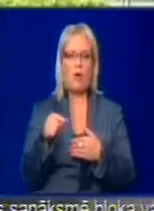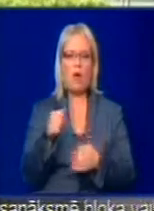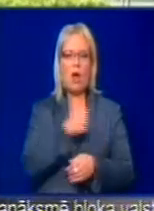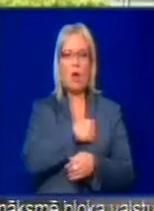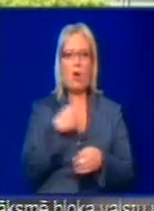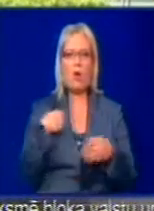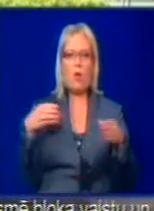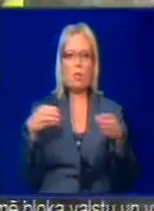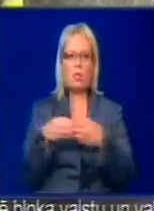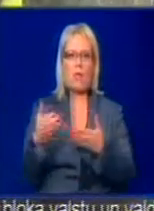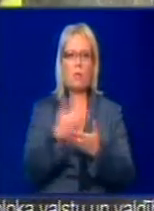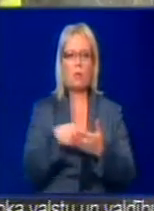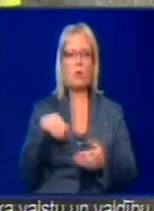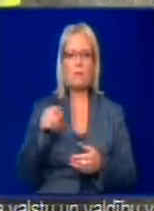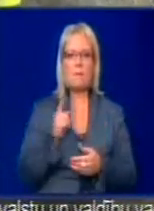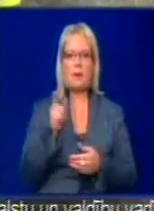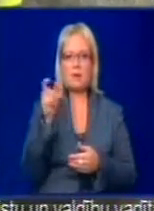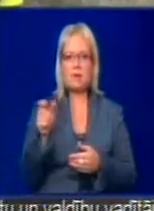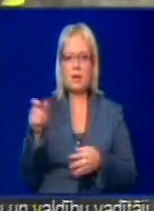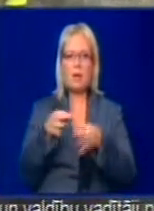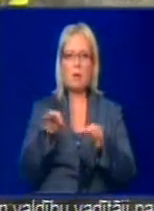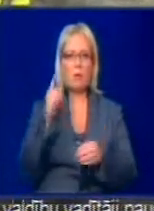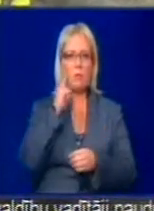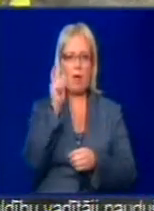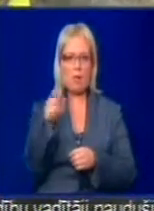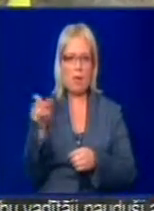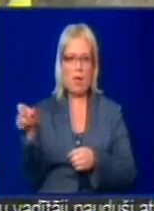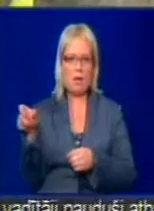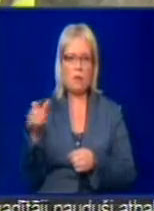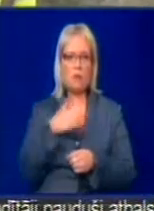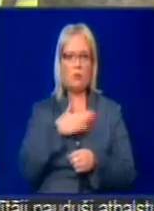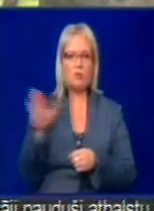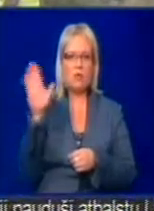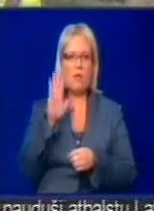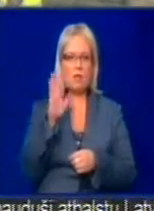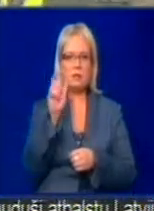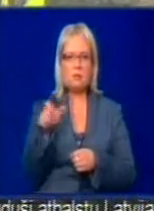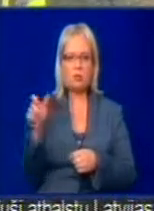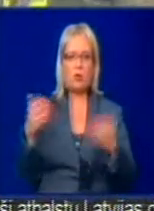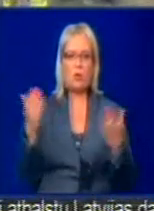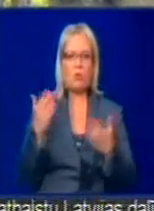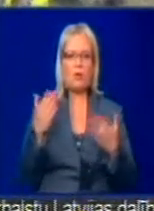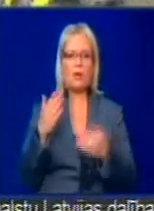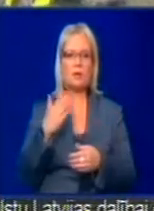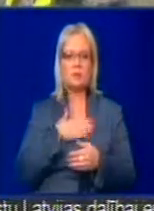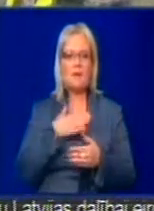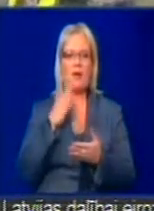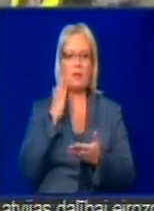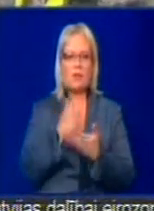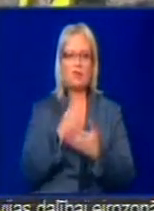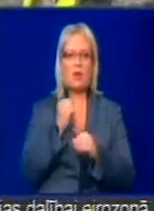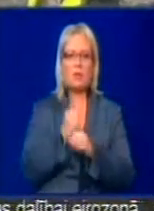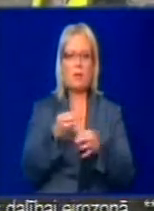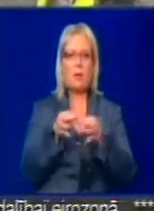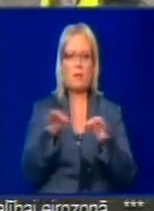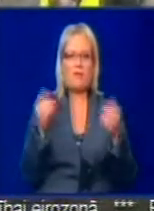šī rota tika komplektēta no zemessargiem, tas ir brīvprātīgajiem. Mūsu valsts pilsoņiem, kuri mūsu sava tiešā darba brīvajā